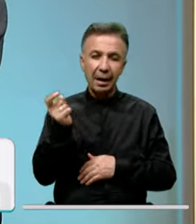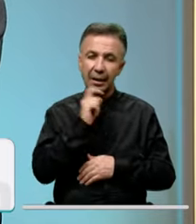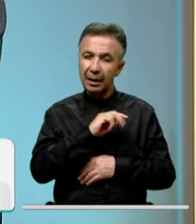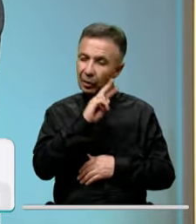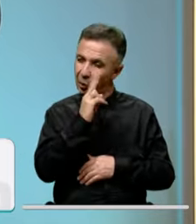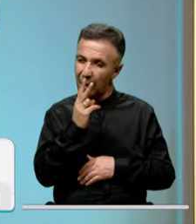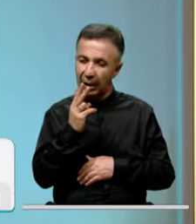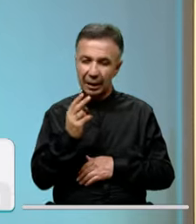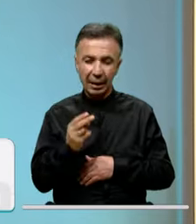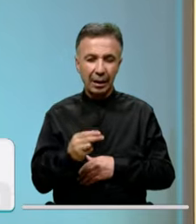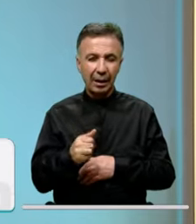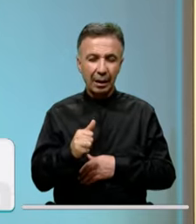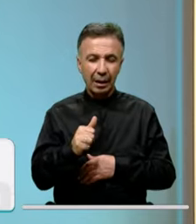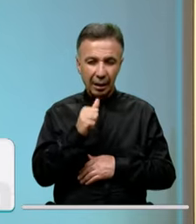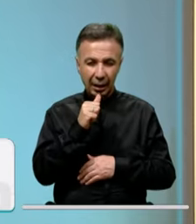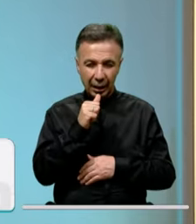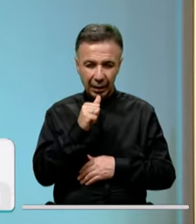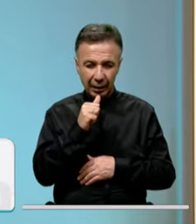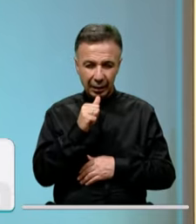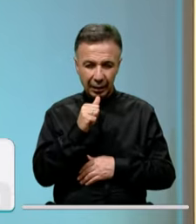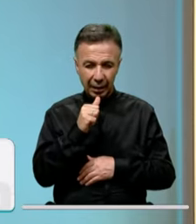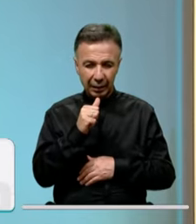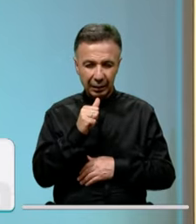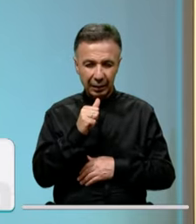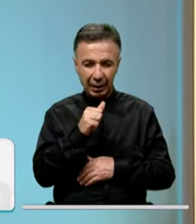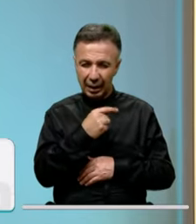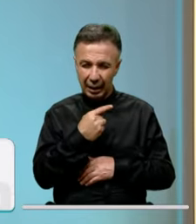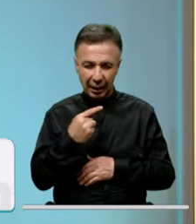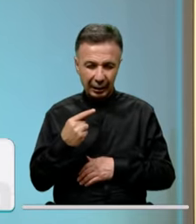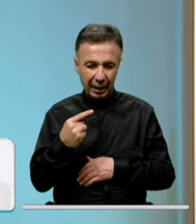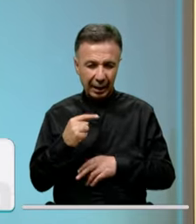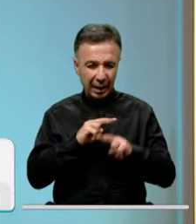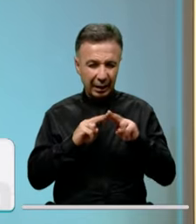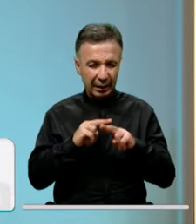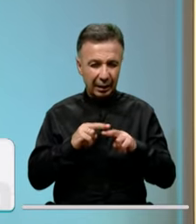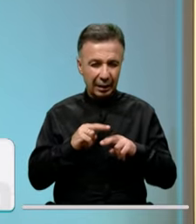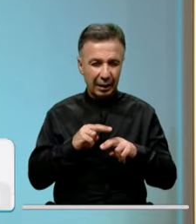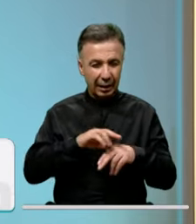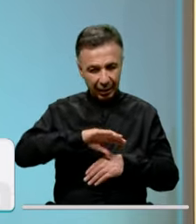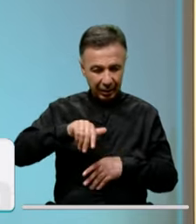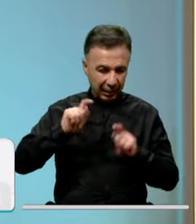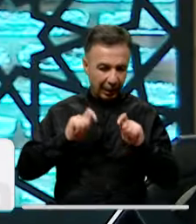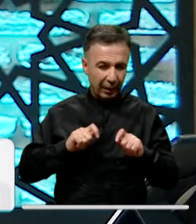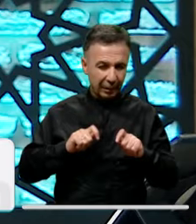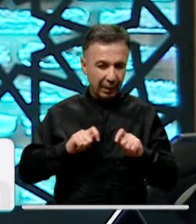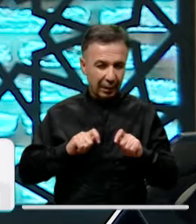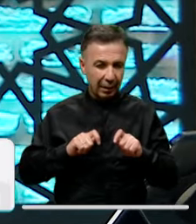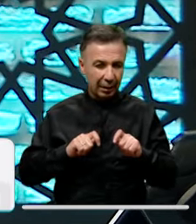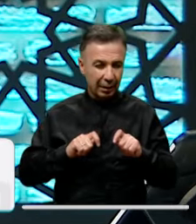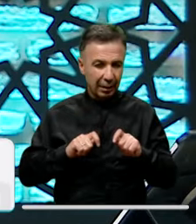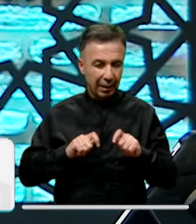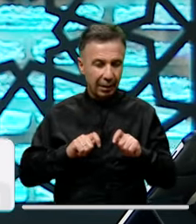günahı, aynı usulsüzlüğü tekrar etmez, pişman olursa. Eyvallah hocam. Bak Fatma anne pişman olmuş.